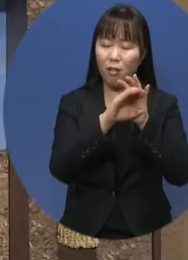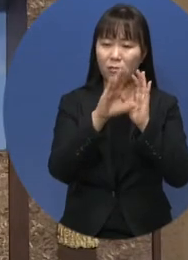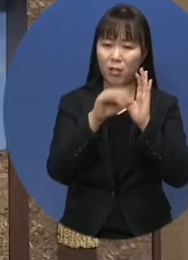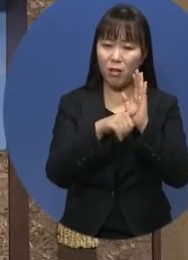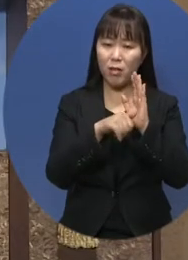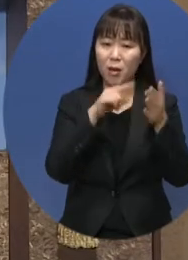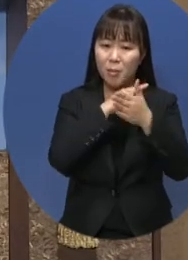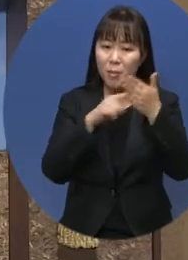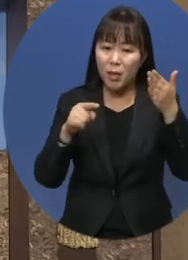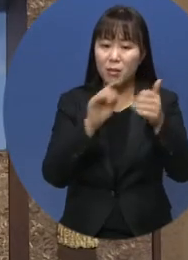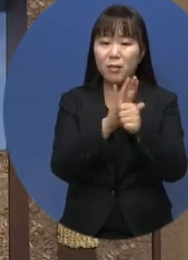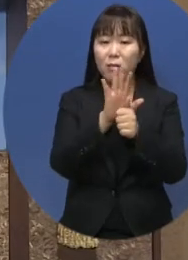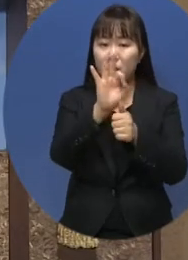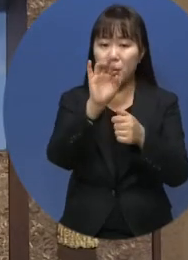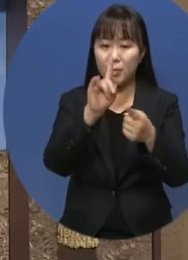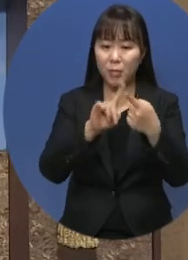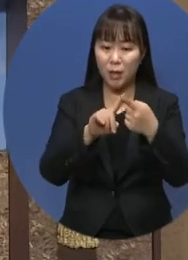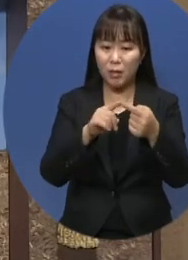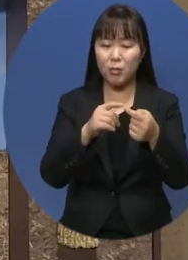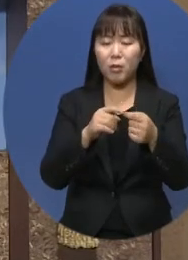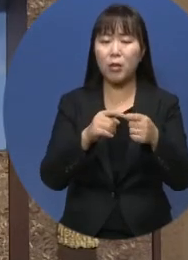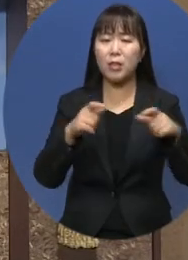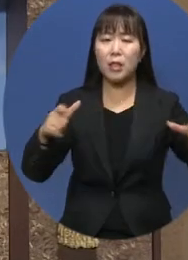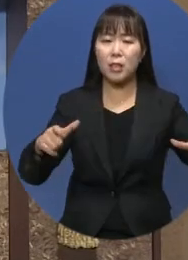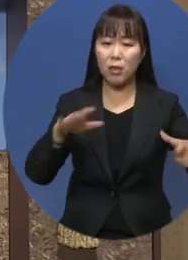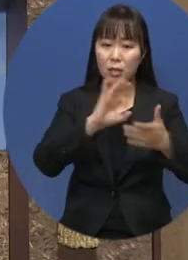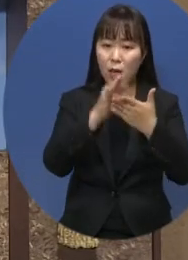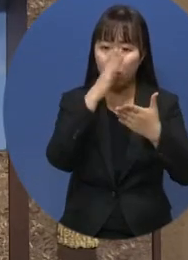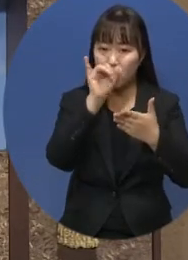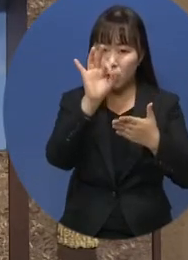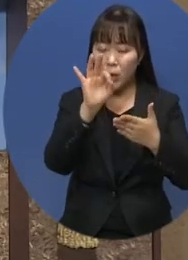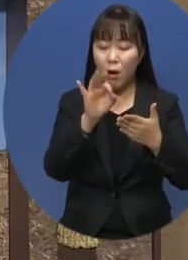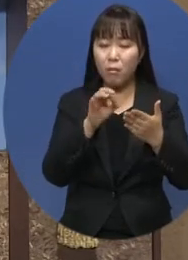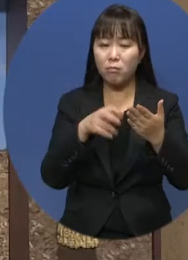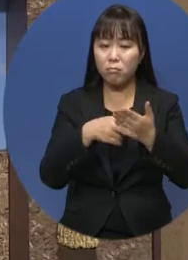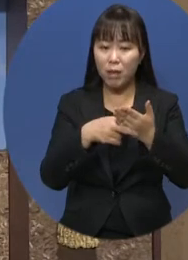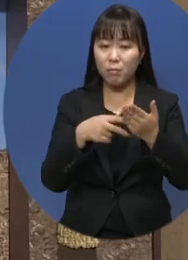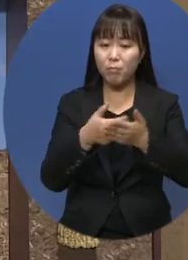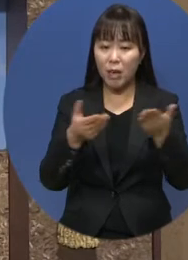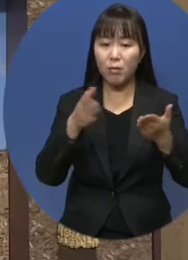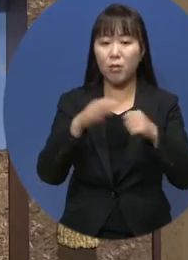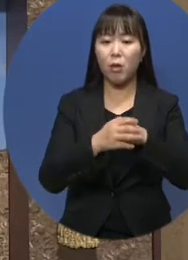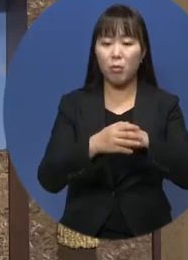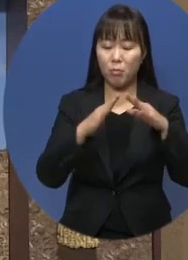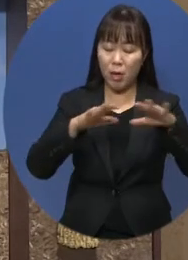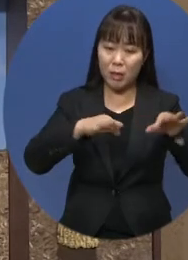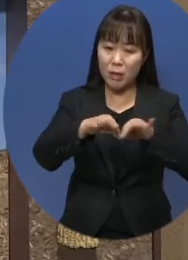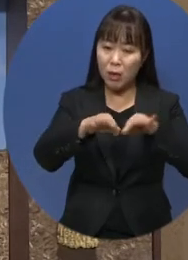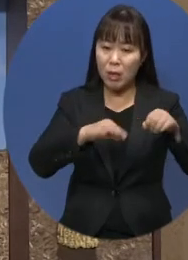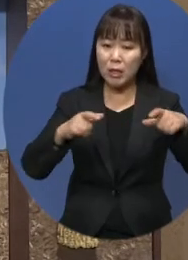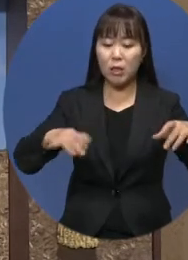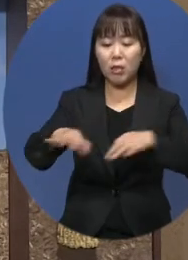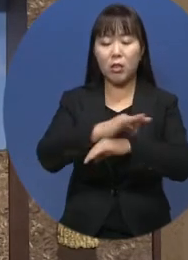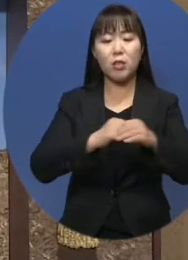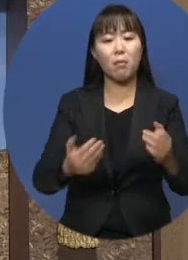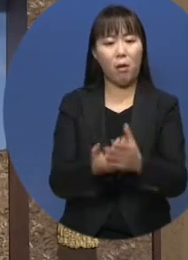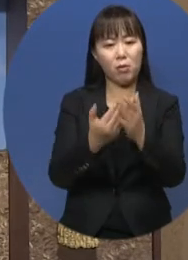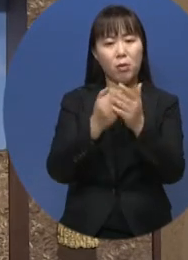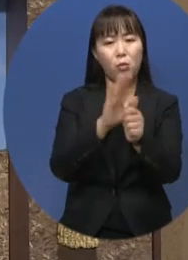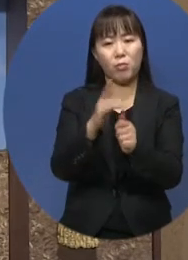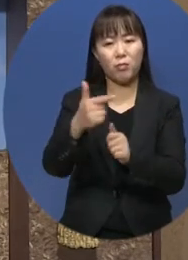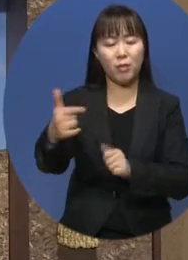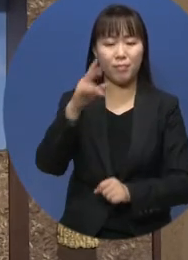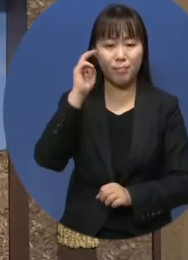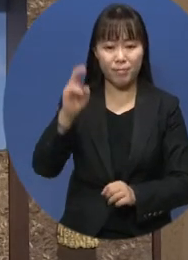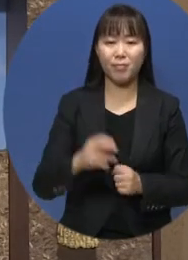재난 지원금이 나올때 지역화폐 를 많이 썼는데 이 지역 앞에 를 가지고 골목상권 지역경제 활성화 아주 큰 힘이 됐던